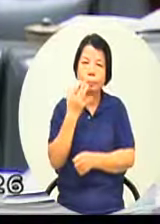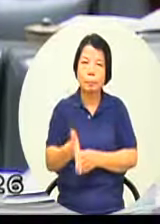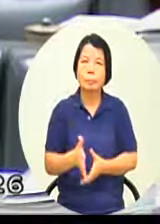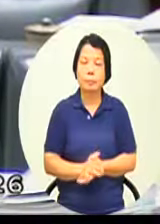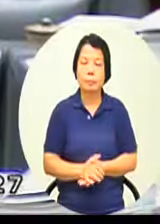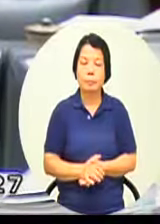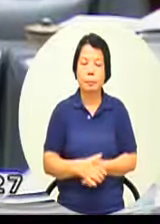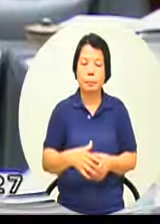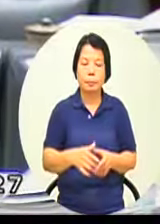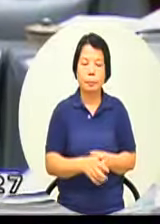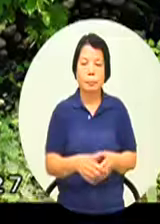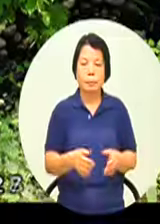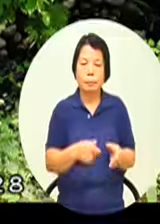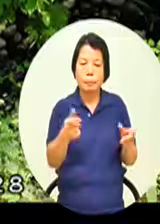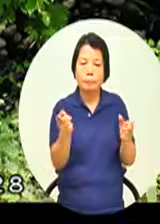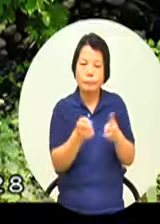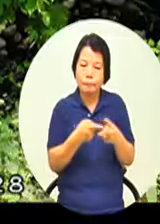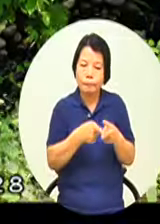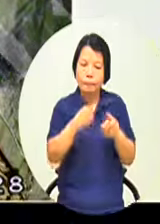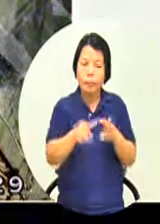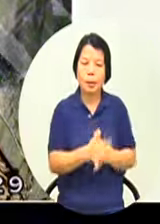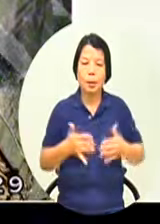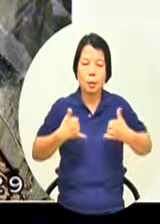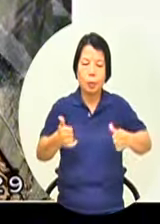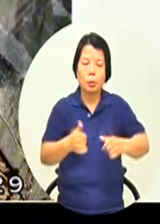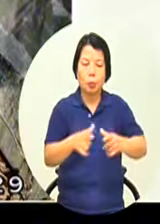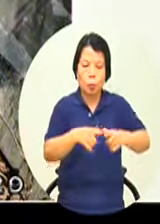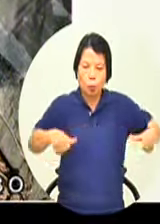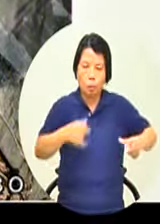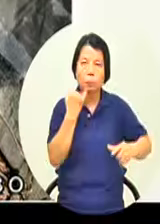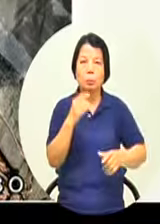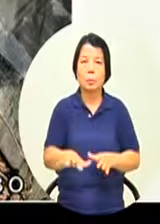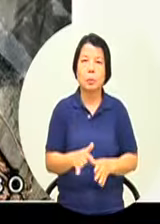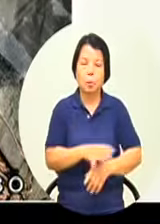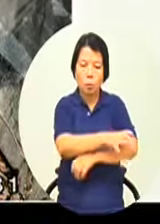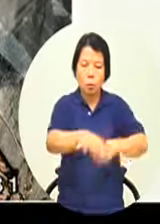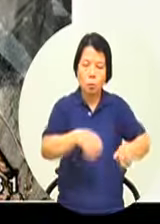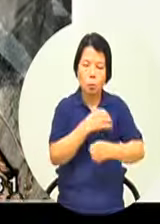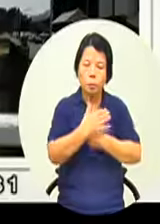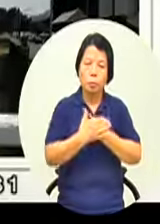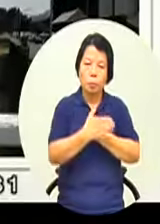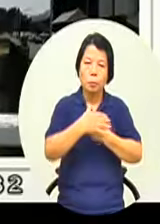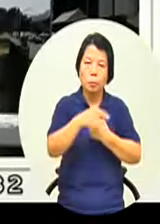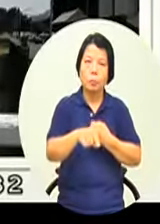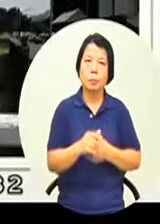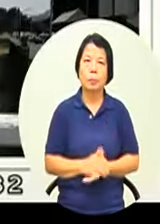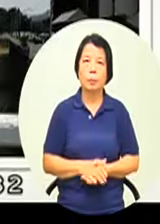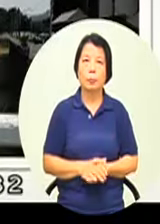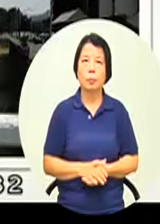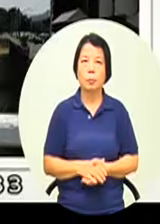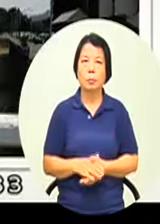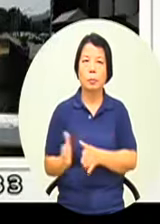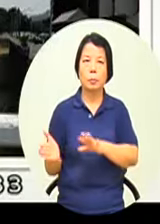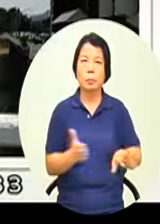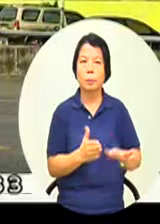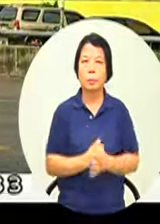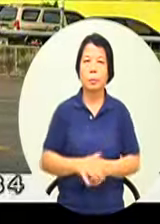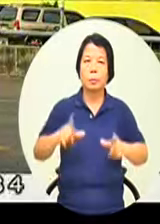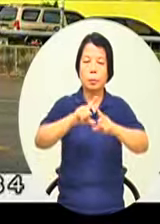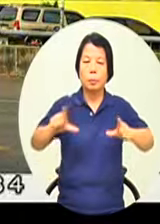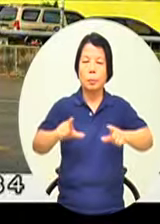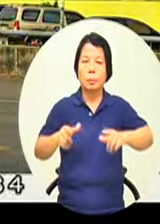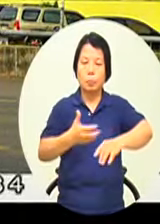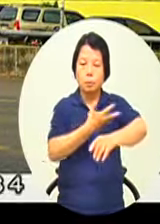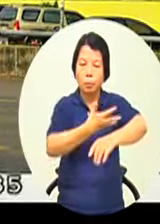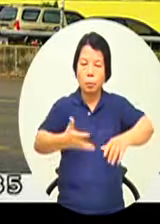大嘛，甲砍起来，啊吼，这个路嘛变较宽嘛好啊。我觉得这整个环境的维护问题了哈。那再过来就是我刚刚提的大牌加盖